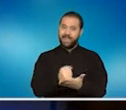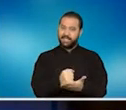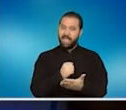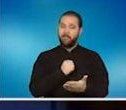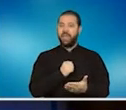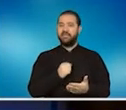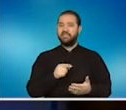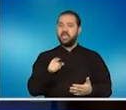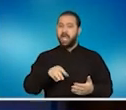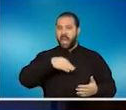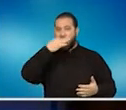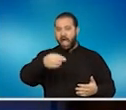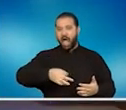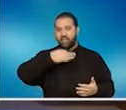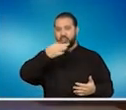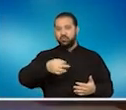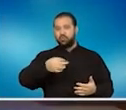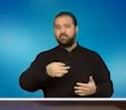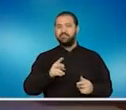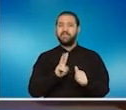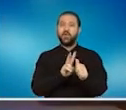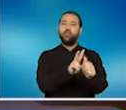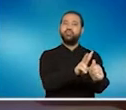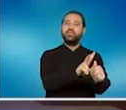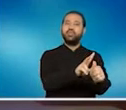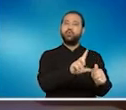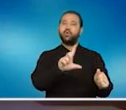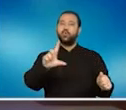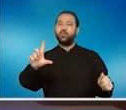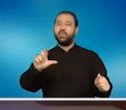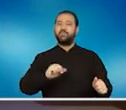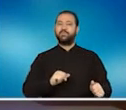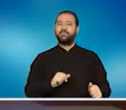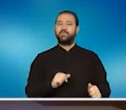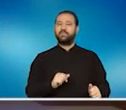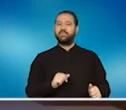testament, i-a spus ucenicului său,